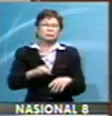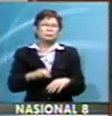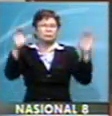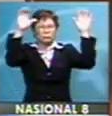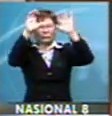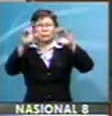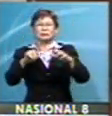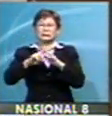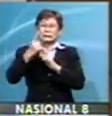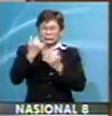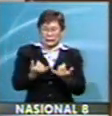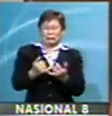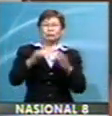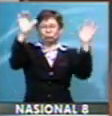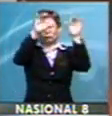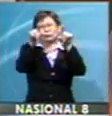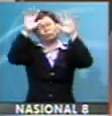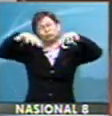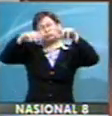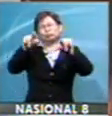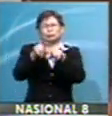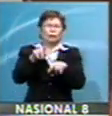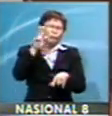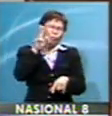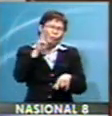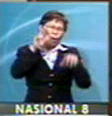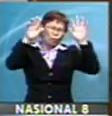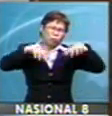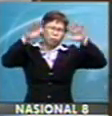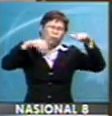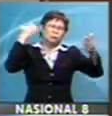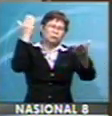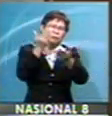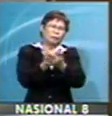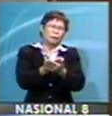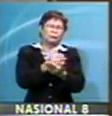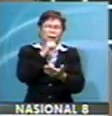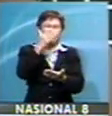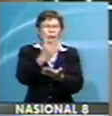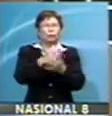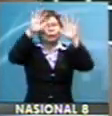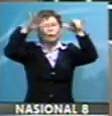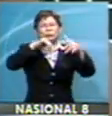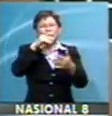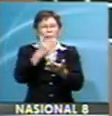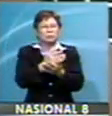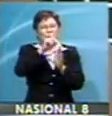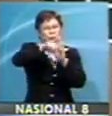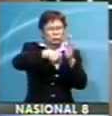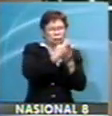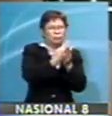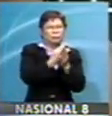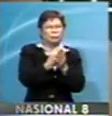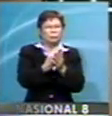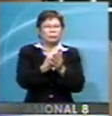memangj-menj memang cuaca macamulah kan teralu hujan sampai du jam tak berhenti S jam du